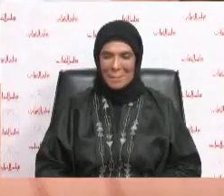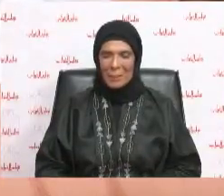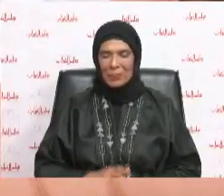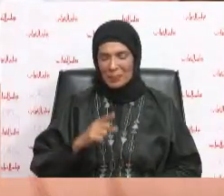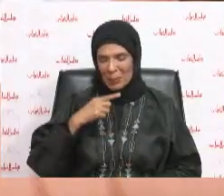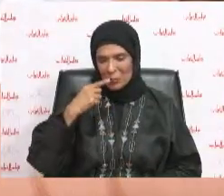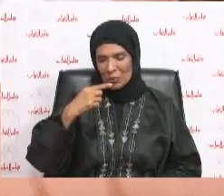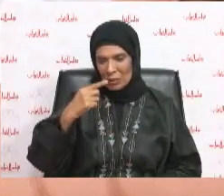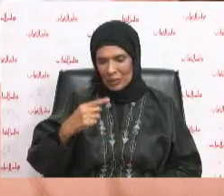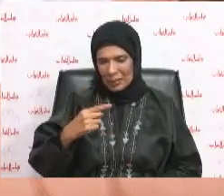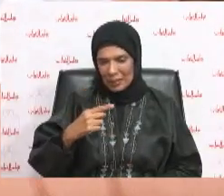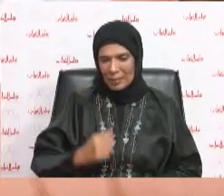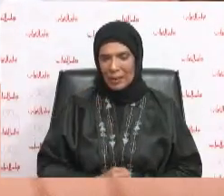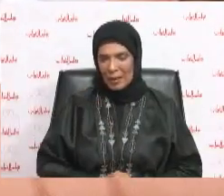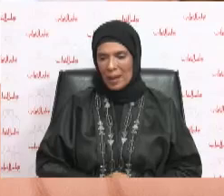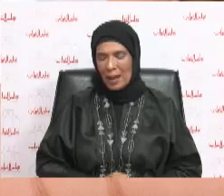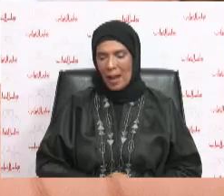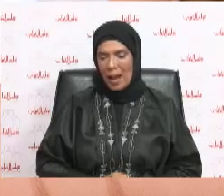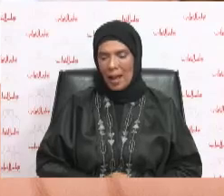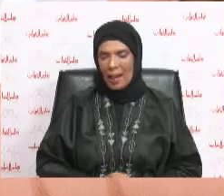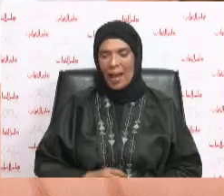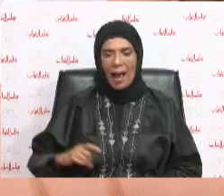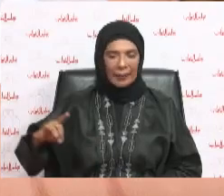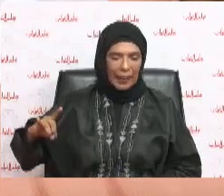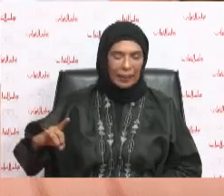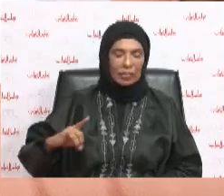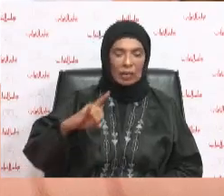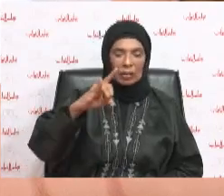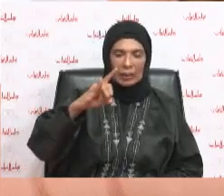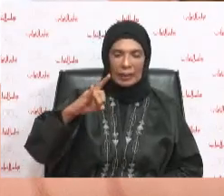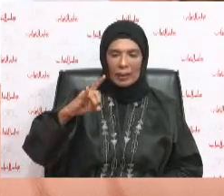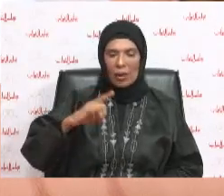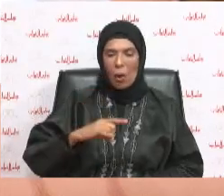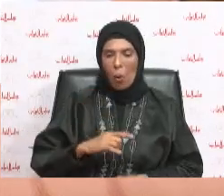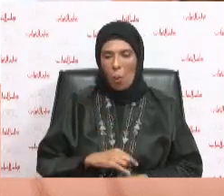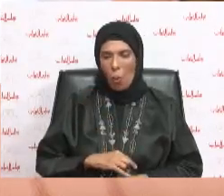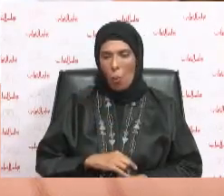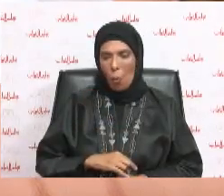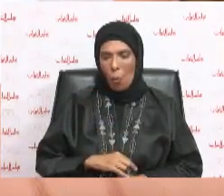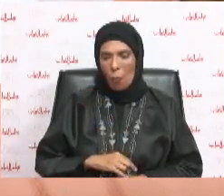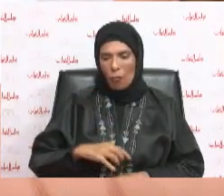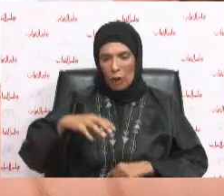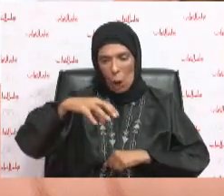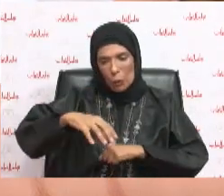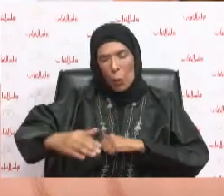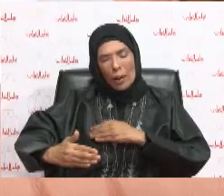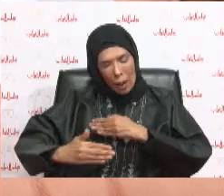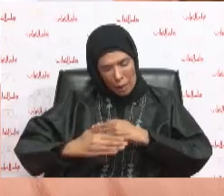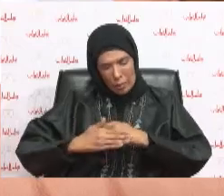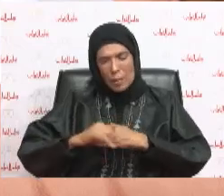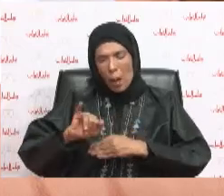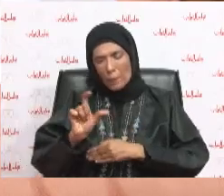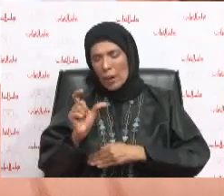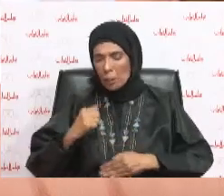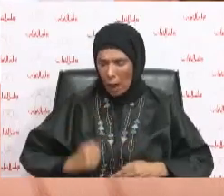خلى نتوجه طيران إلى في الجهات اللي فيه إقبال وفي